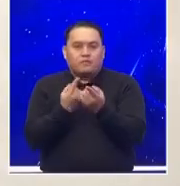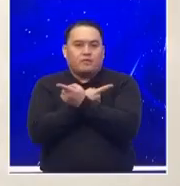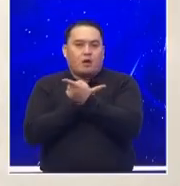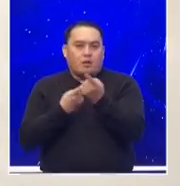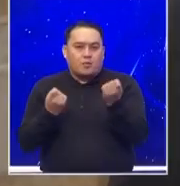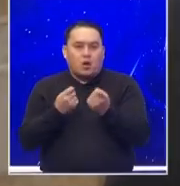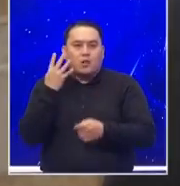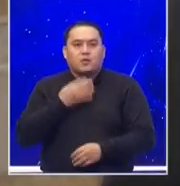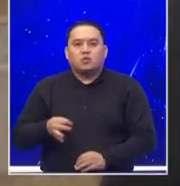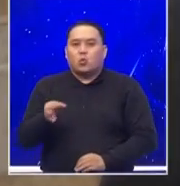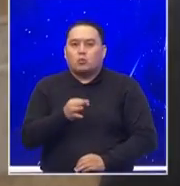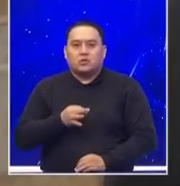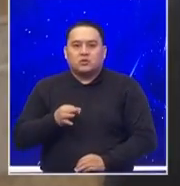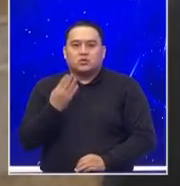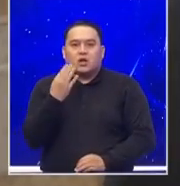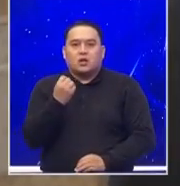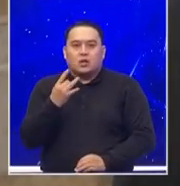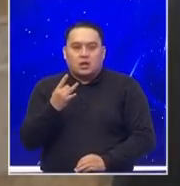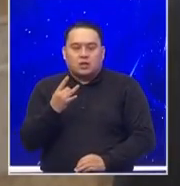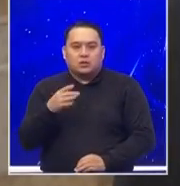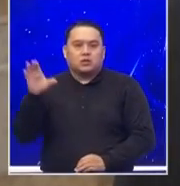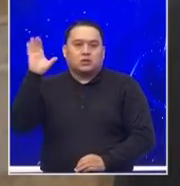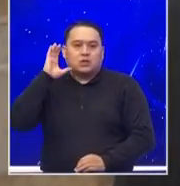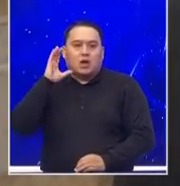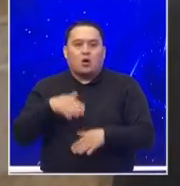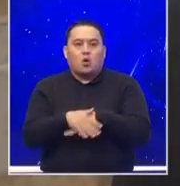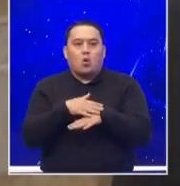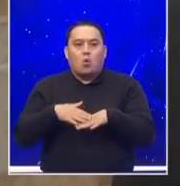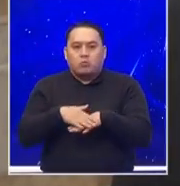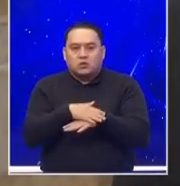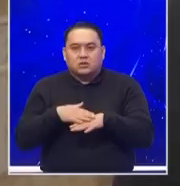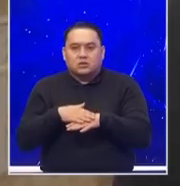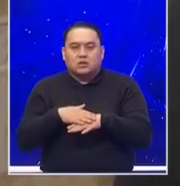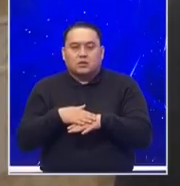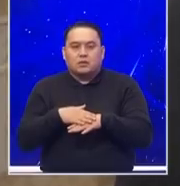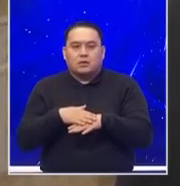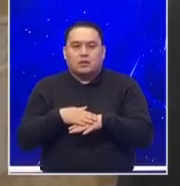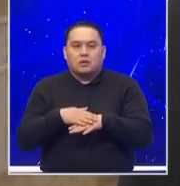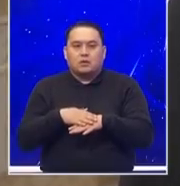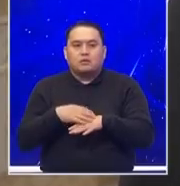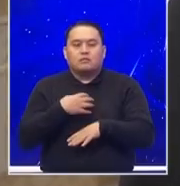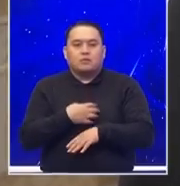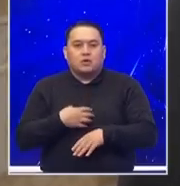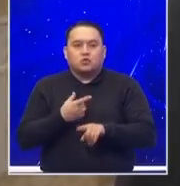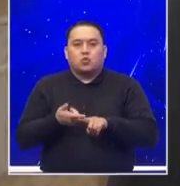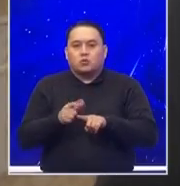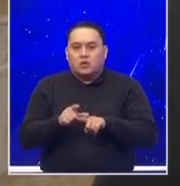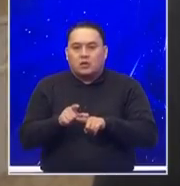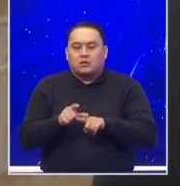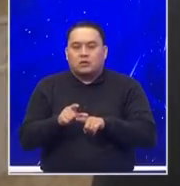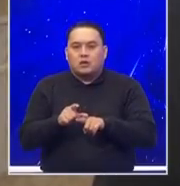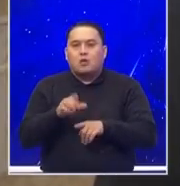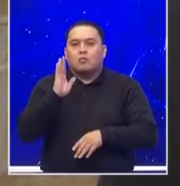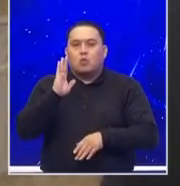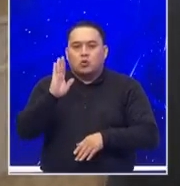бойынша осы Жетісу өңірі Шалқар радиосының көп тыңдармандары шоғырланған аймақ деп айтуға негіз бар. Сондықтан да